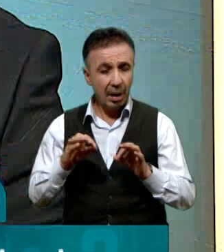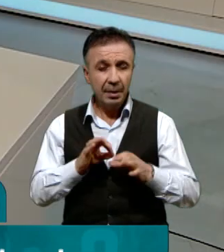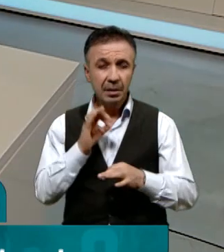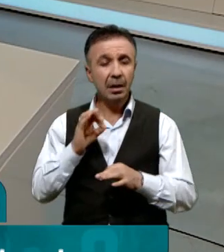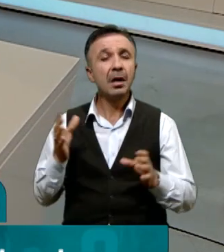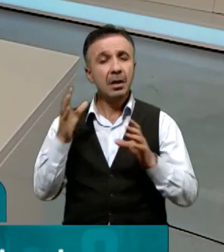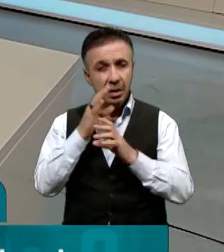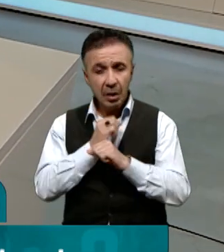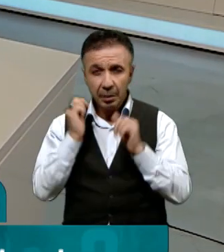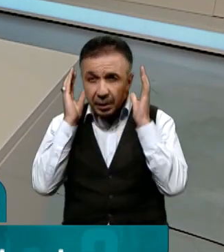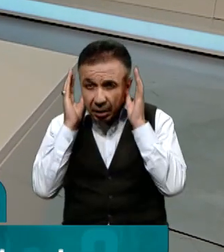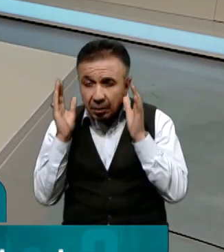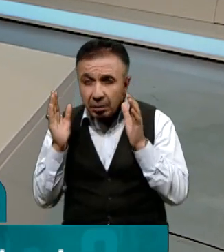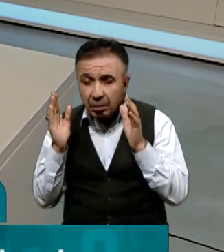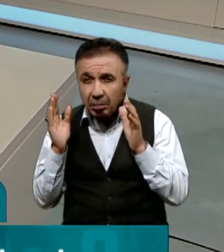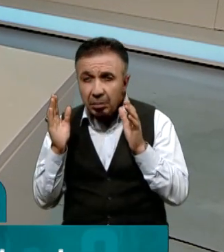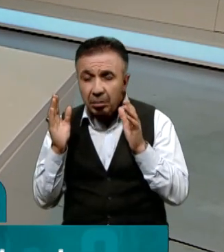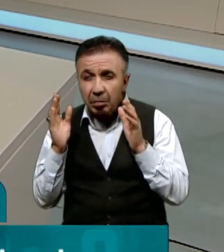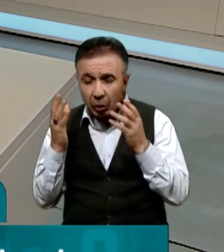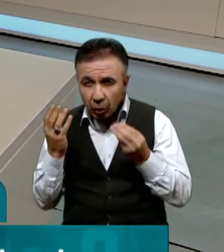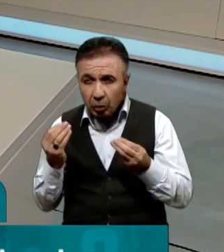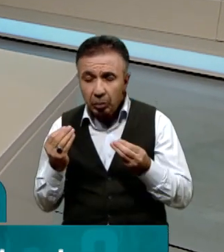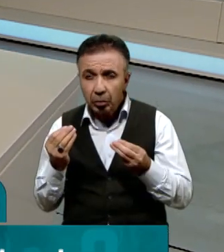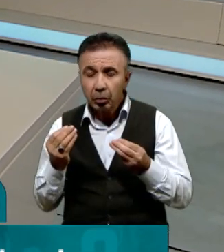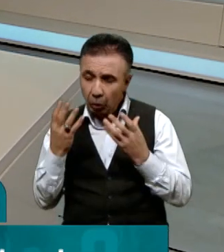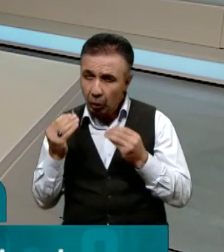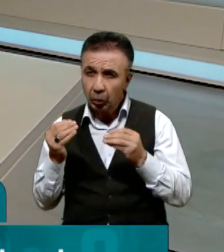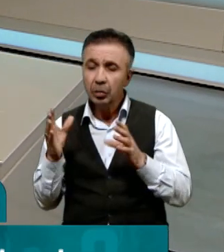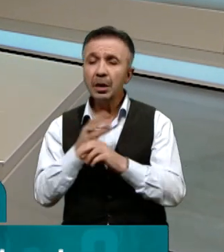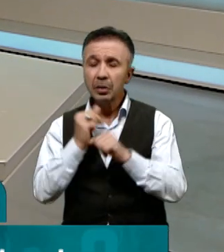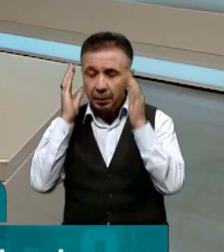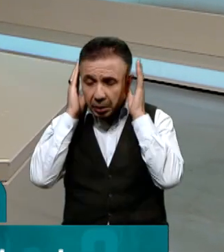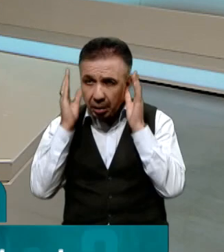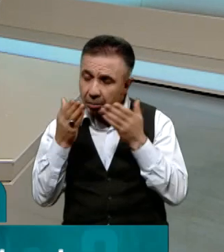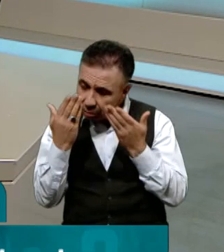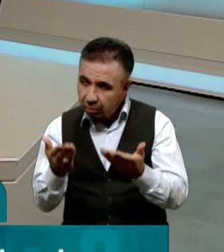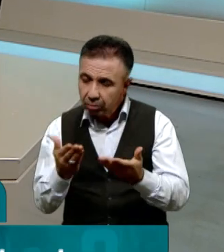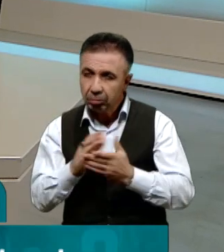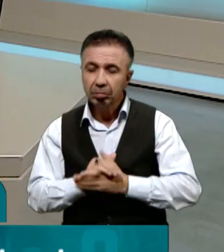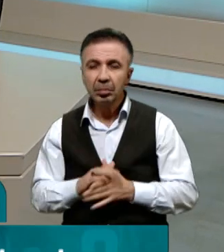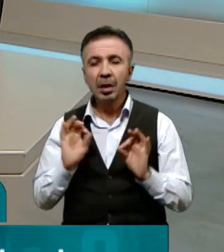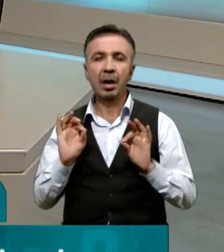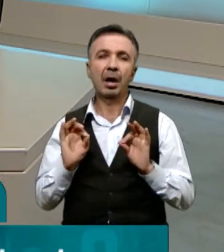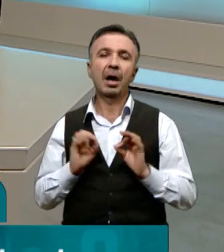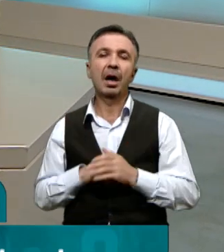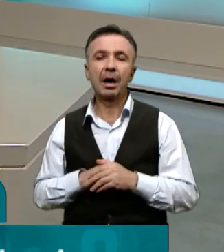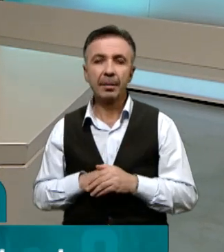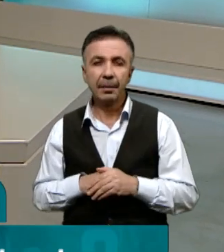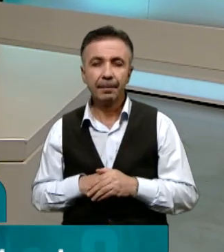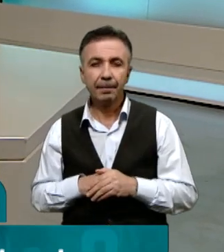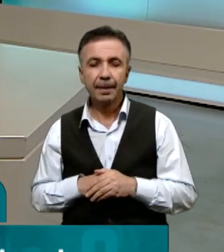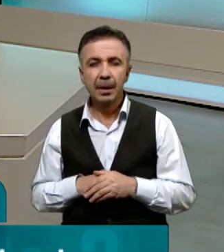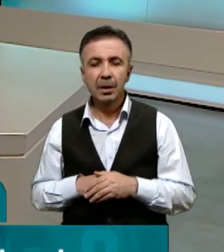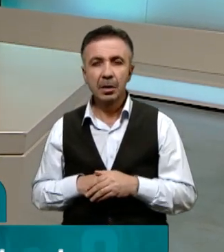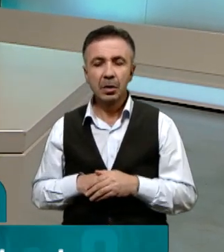mı? Kılsa geçerli olmayacak mı? Kılabilir. Kıldığı takdirde geçerli olur. Eyvallah. Ama sünnetin öyle icra edildiğini